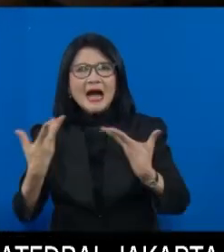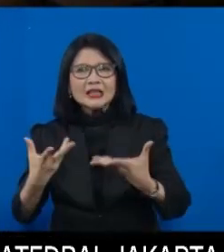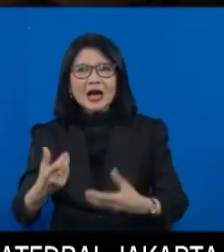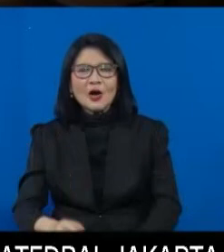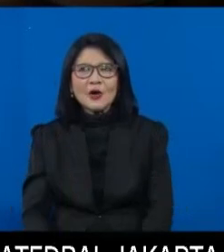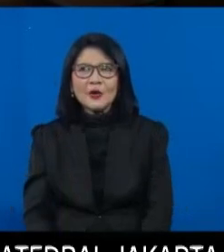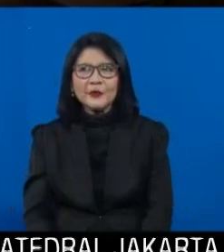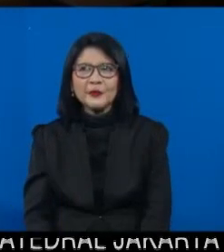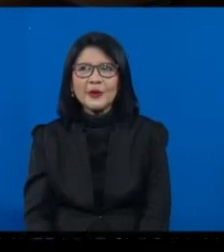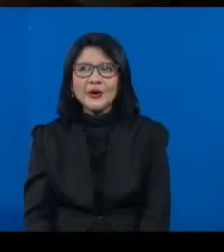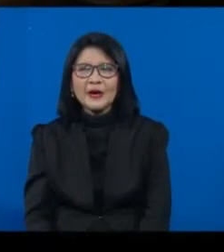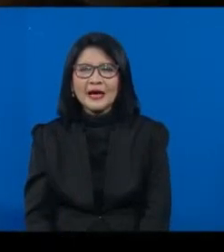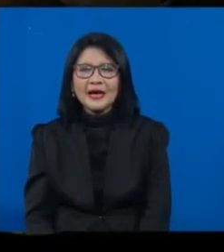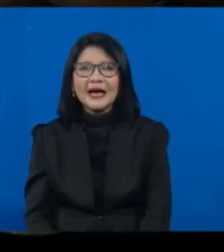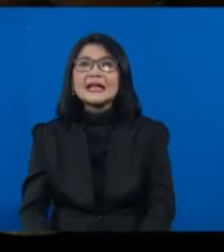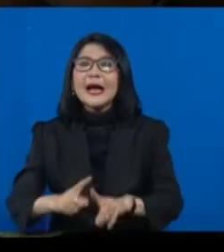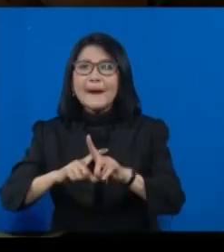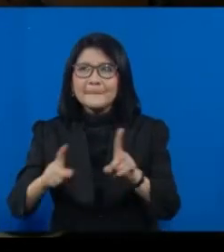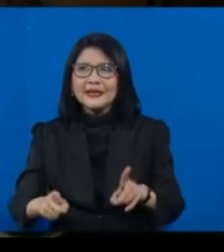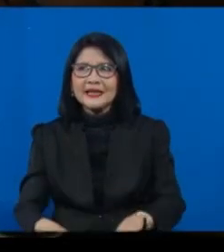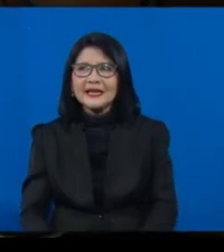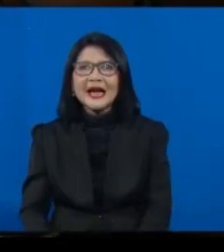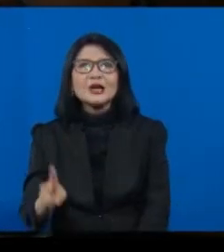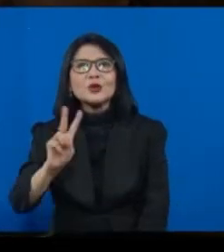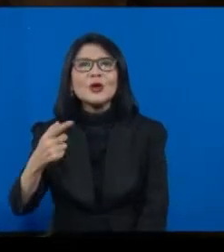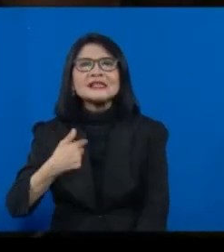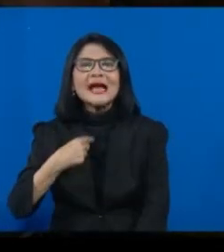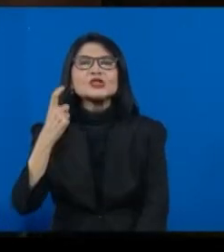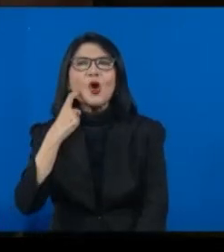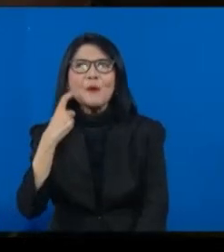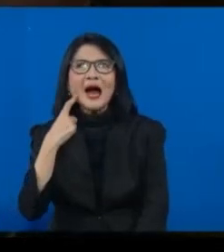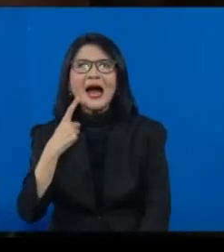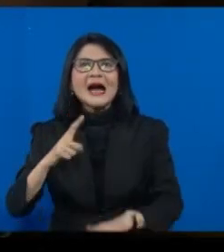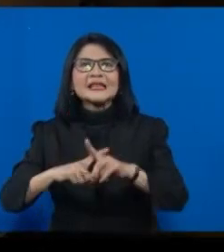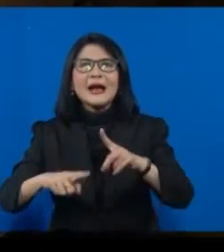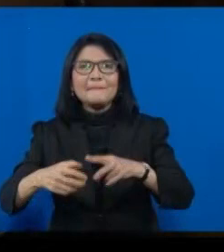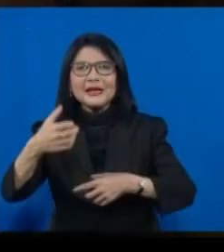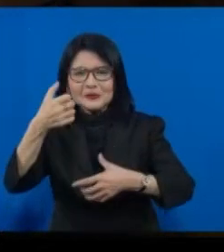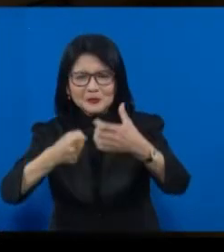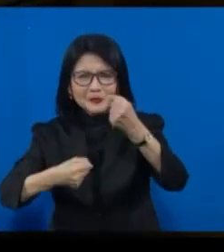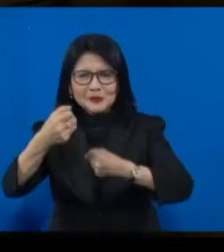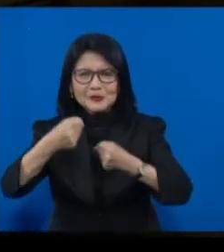pakai jari seperti itu. Tapi udah dua-duanya saya cobain, air susunya nggak keluar.